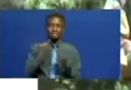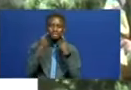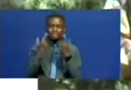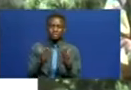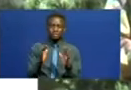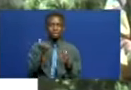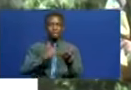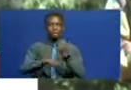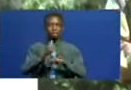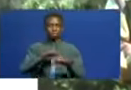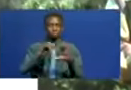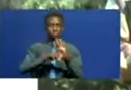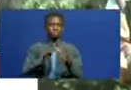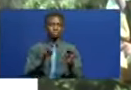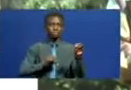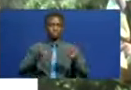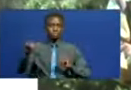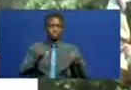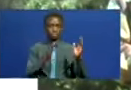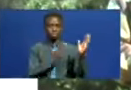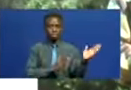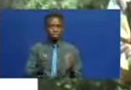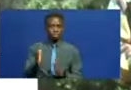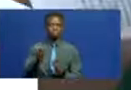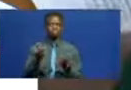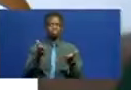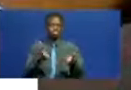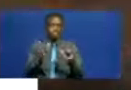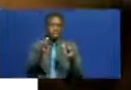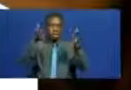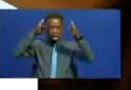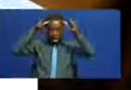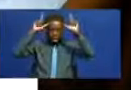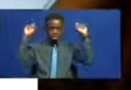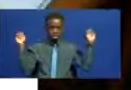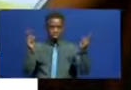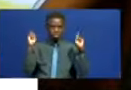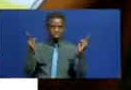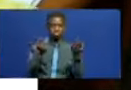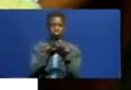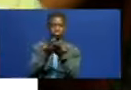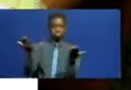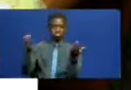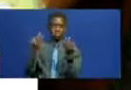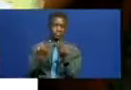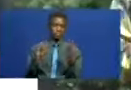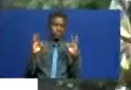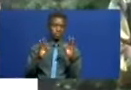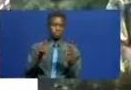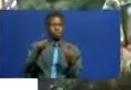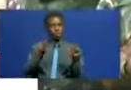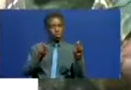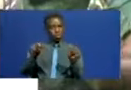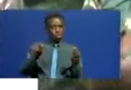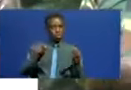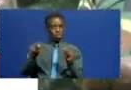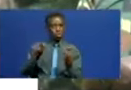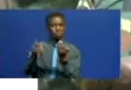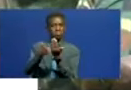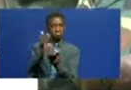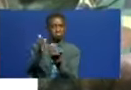in the management plan. Unaruhusiwa kuchunga ng'ombe kule, inaitwa controlled grazing. Yes, kuweka